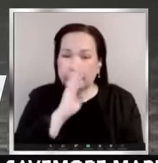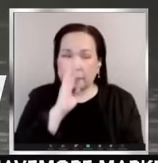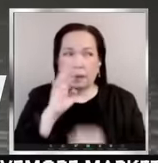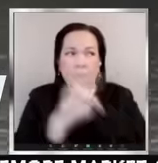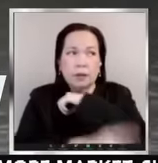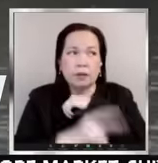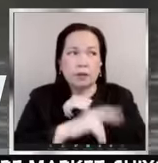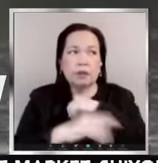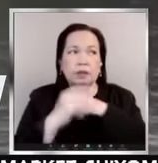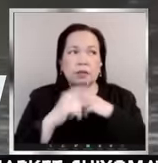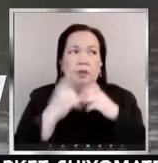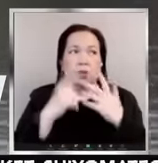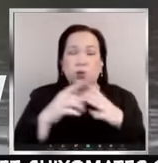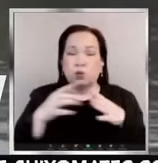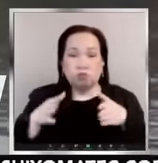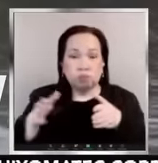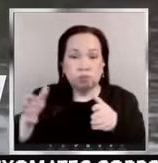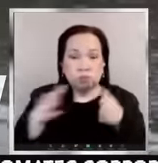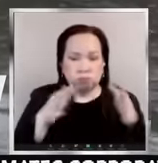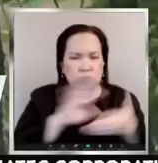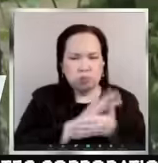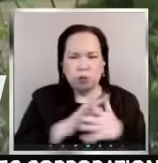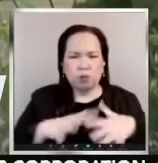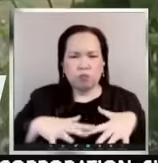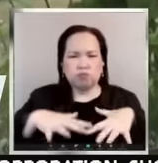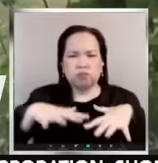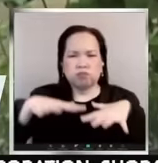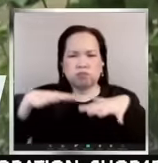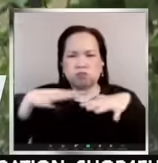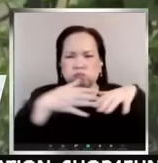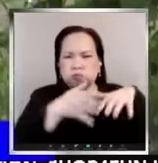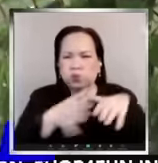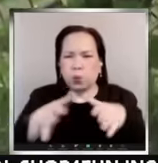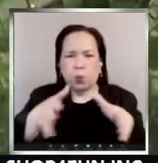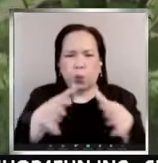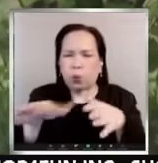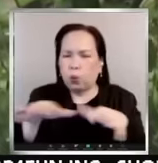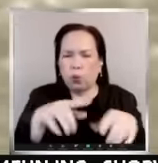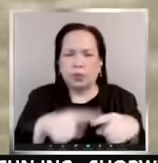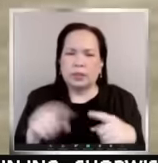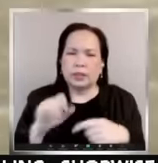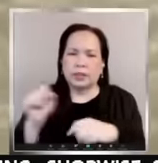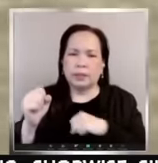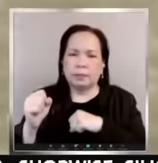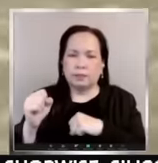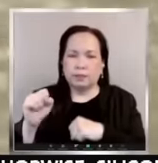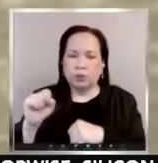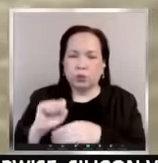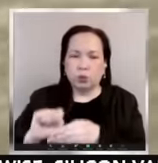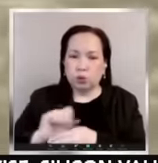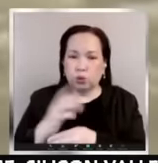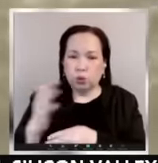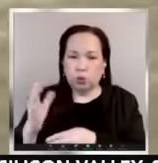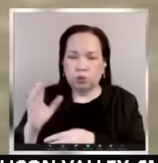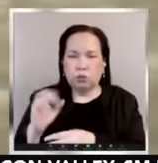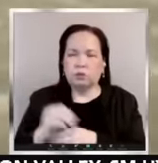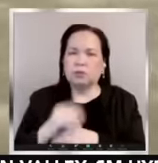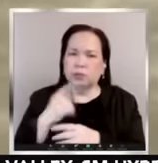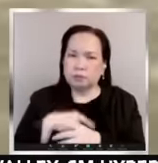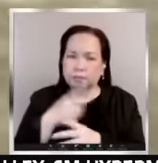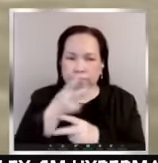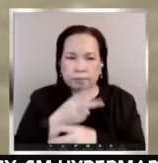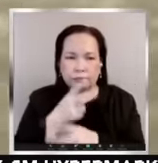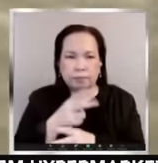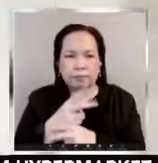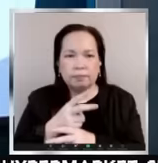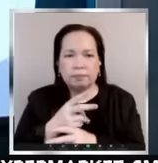ang mga kalsada sa Bulan, Sorsogon. Para sa GMA Integrated News, Cedric Castillo, nakatutok, 24